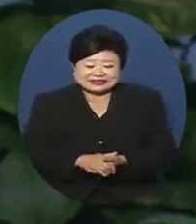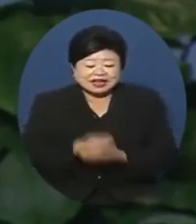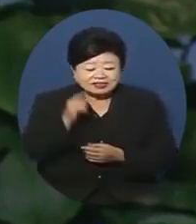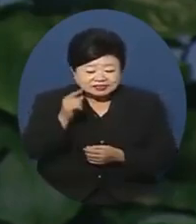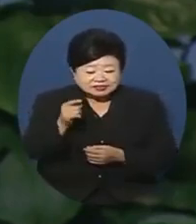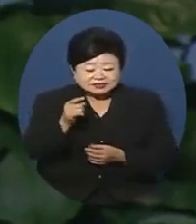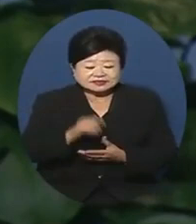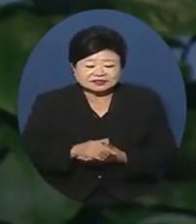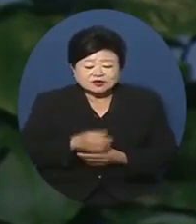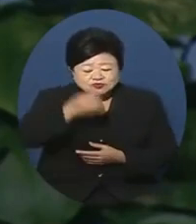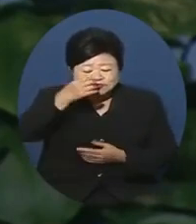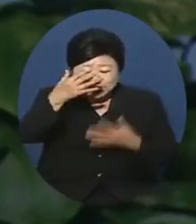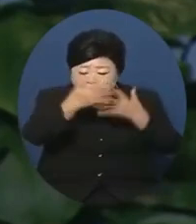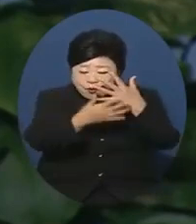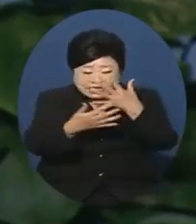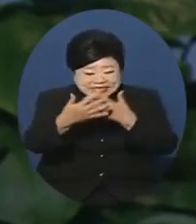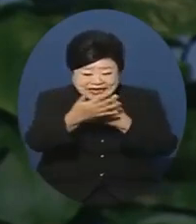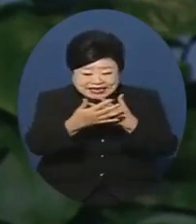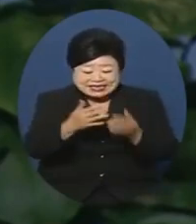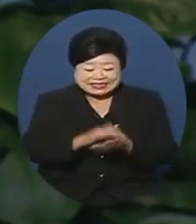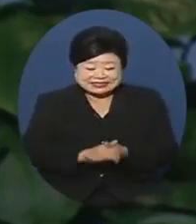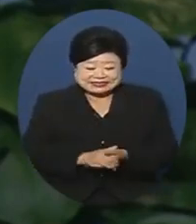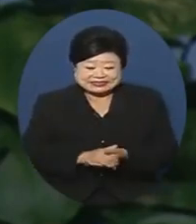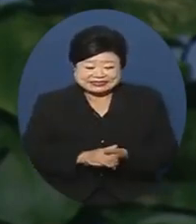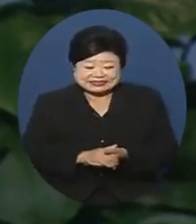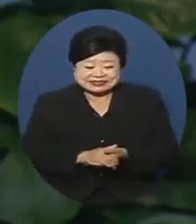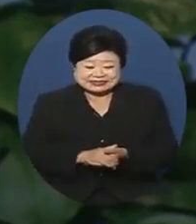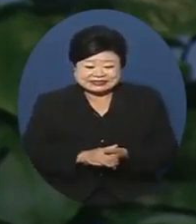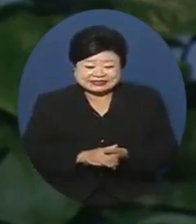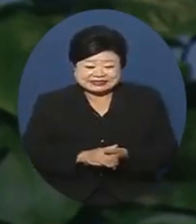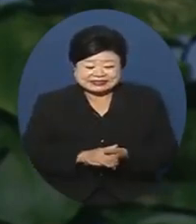그 꿈과 환상이